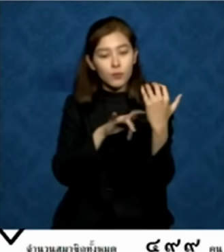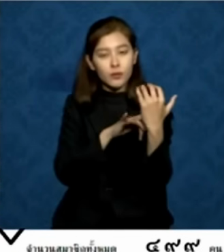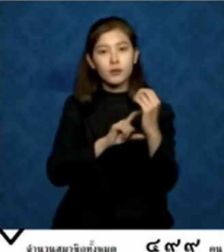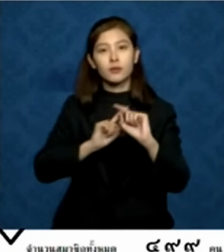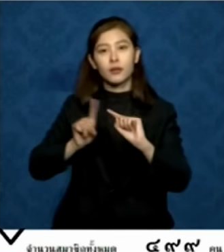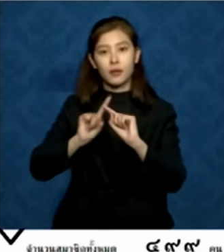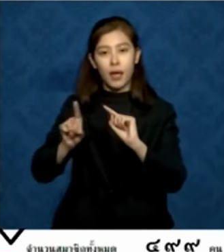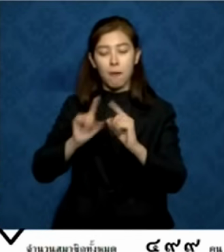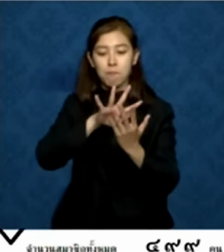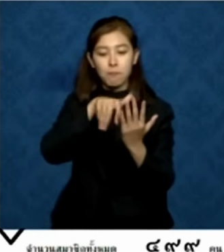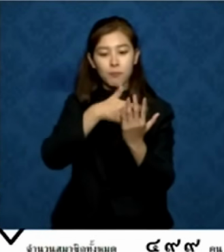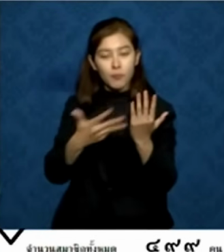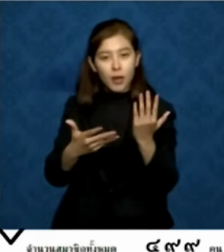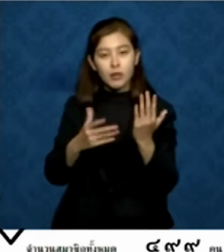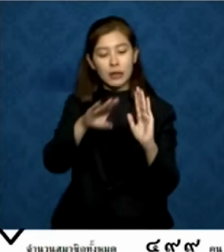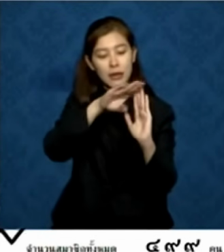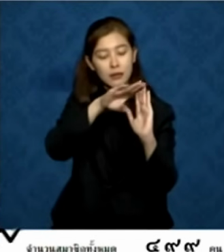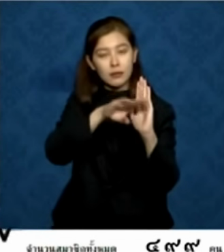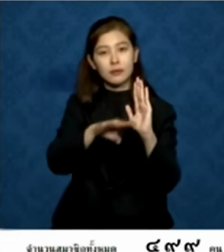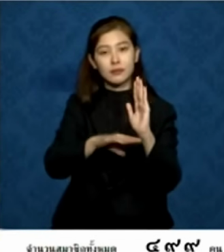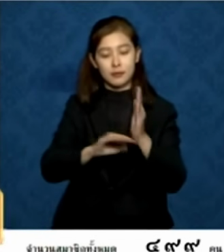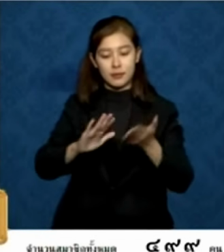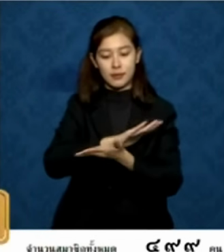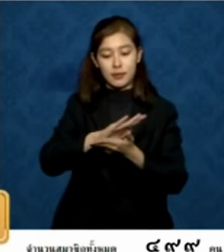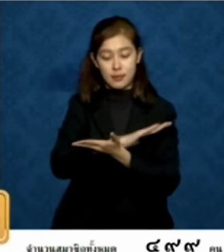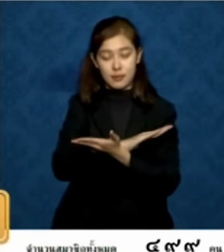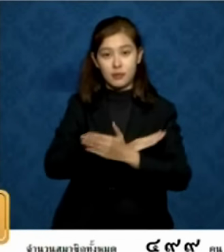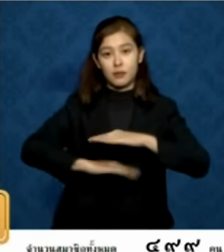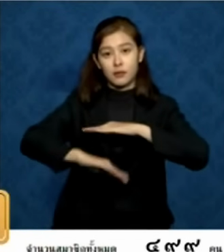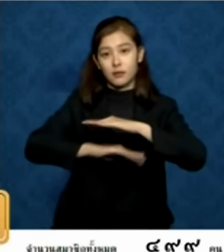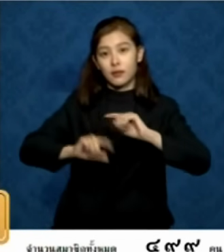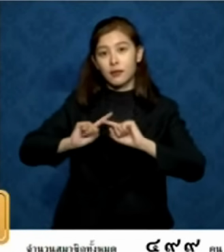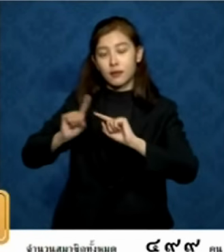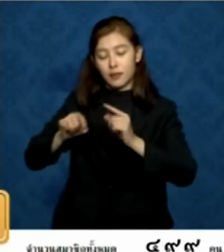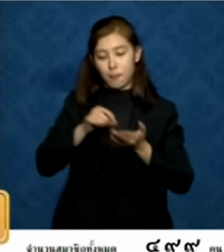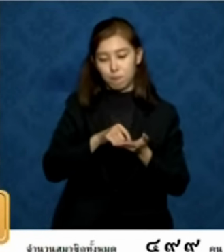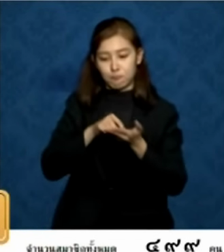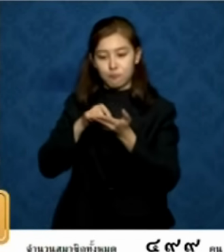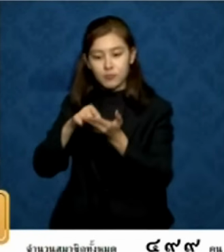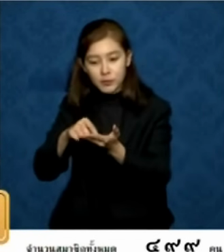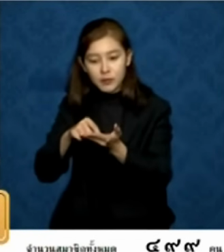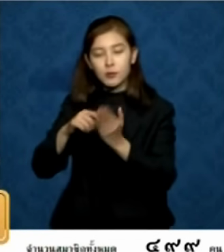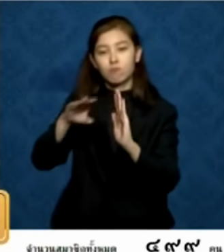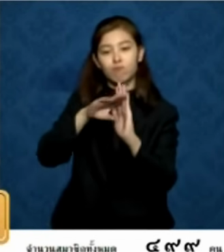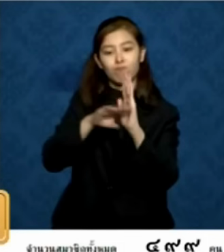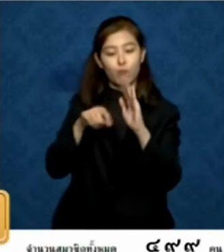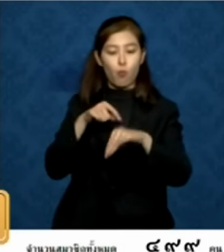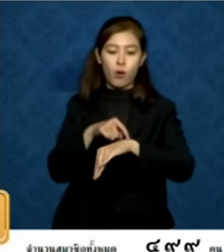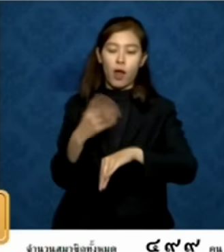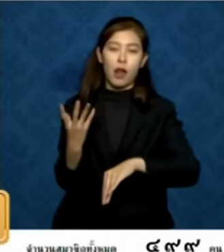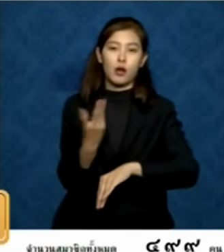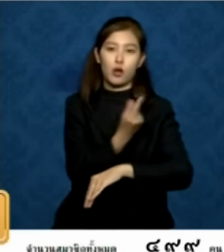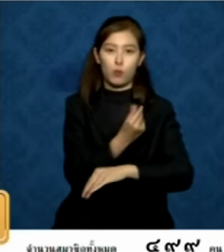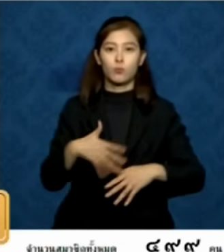ตอนการยื่นเอกสารและดำเนินกิจกรรมที่เกี่ยวข้องกับภาครัฐสะดวกและง่ายดายมากยิ่